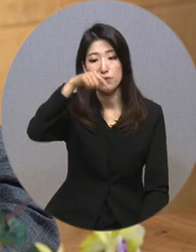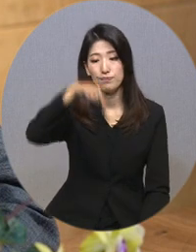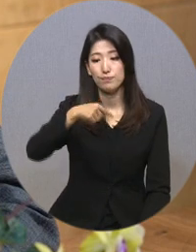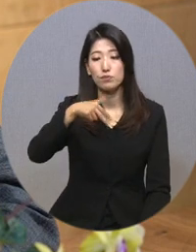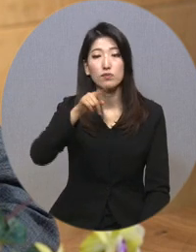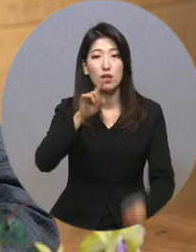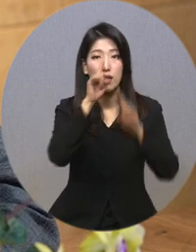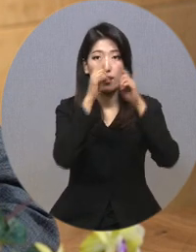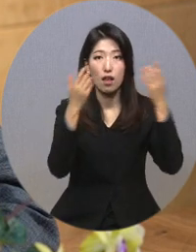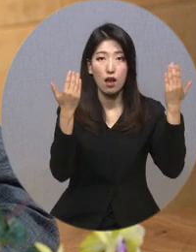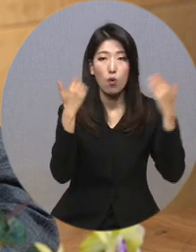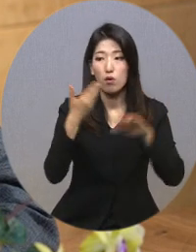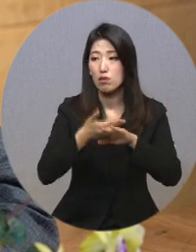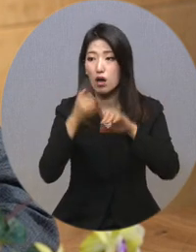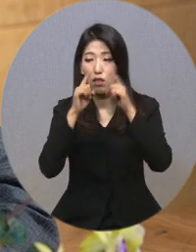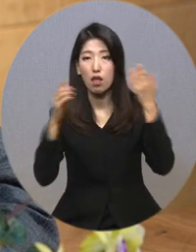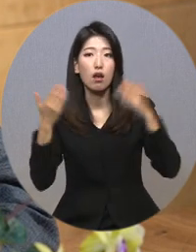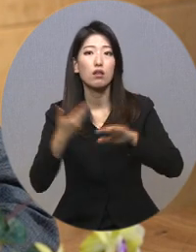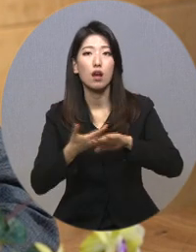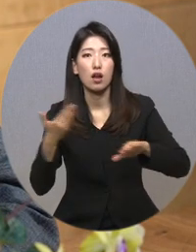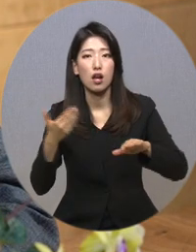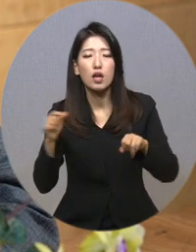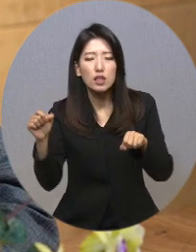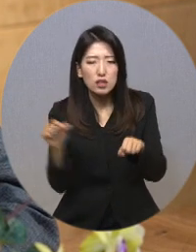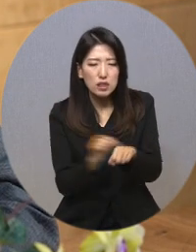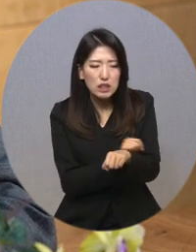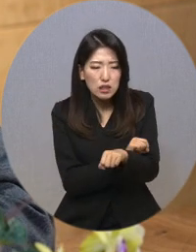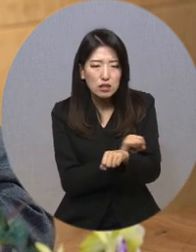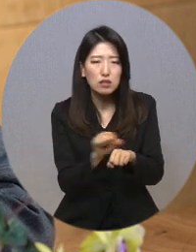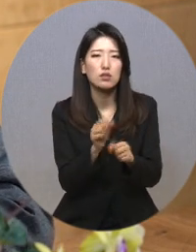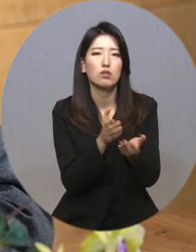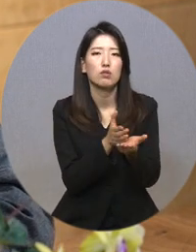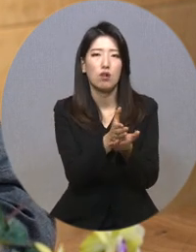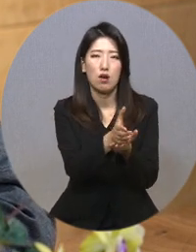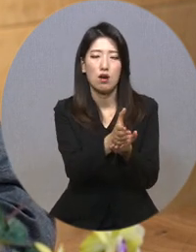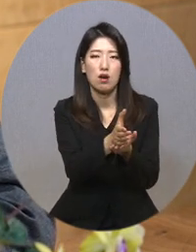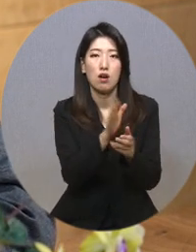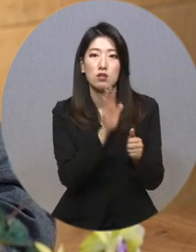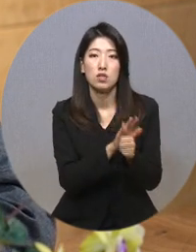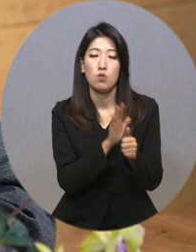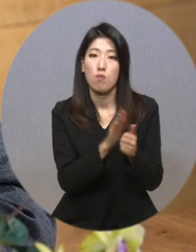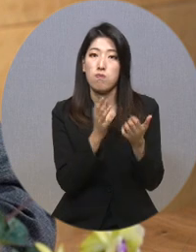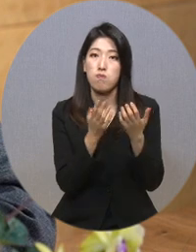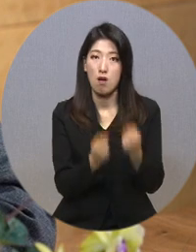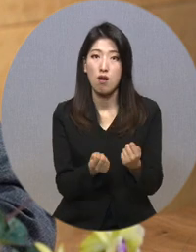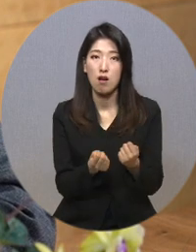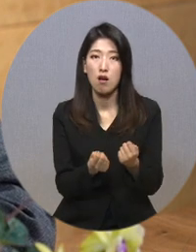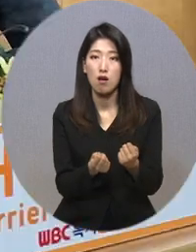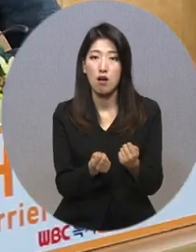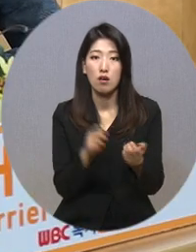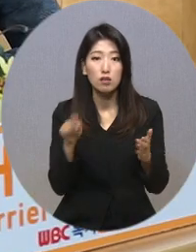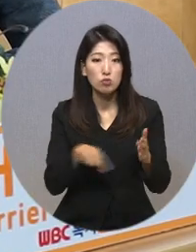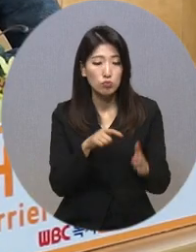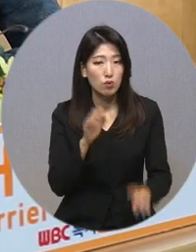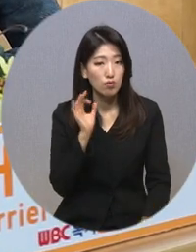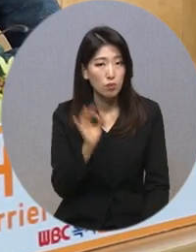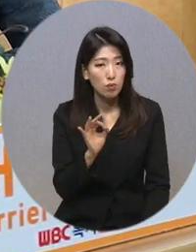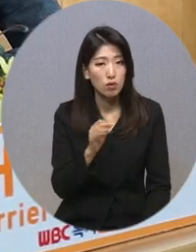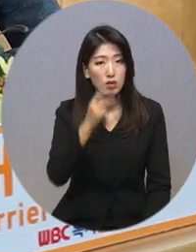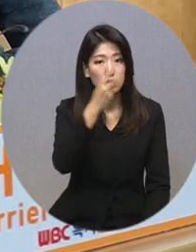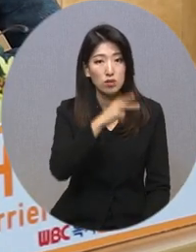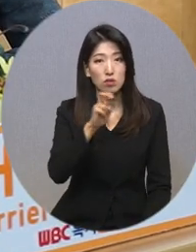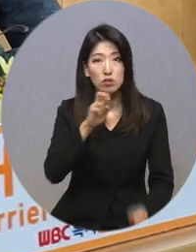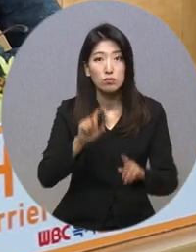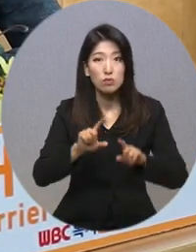다른 학교하고는 좀 틀리게 그 특화된 과, 특화학과에 대한 지원이 굉장히 많은 것 같더라고요. 그 중에서도 그